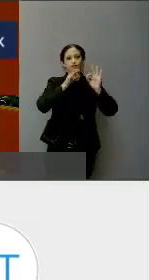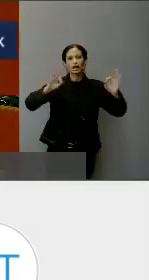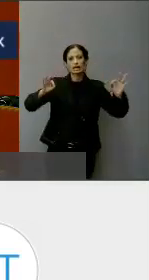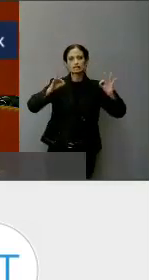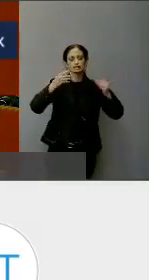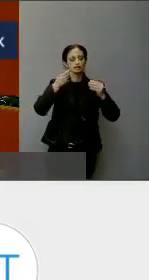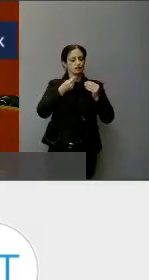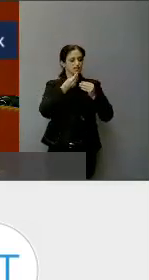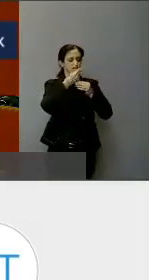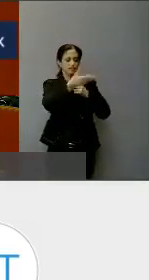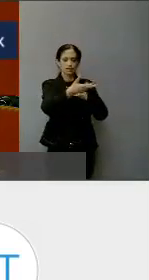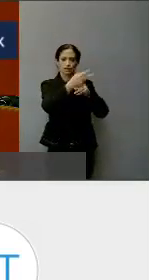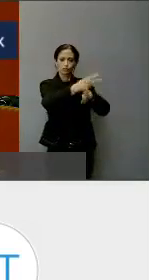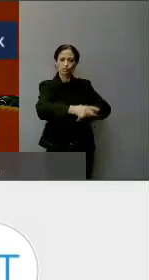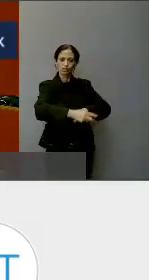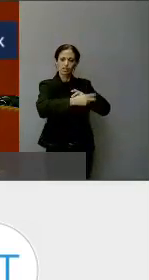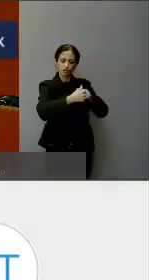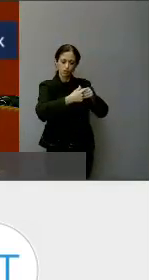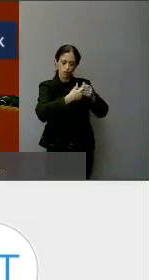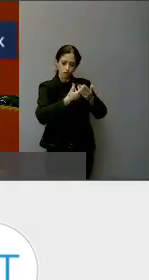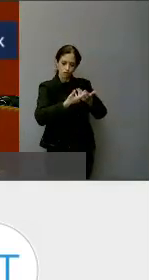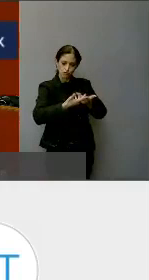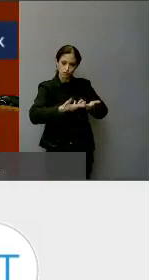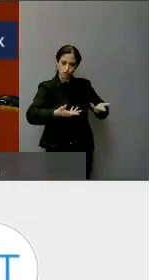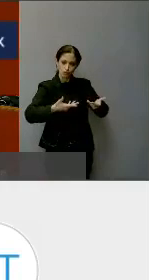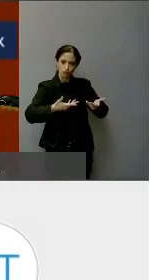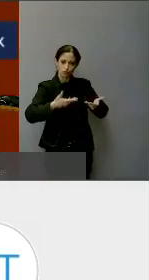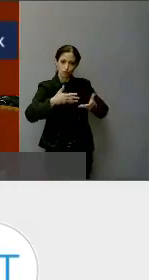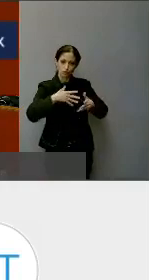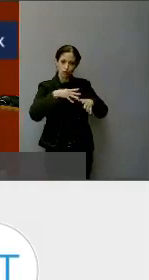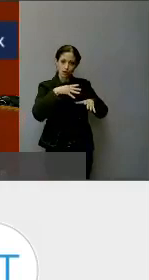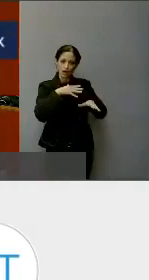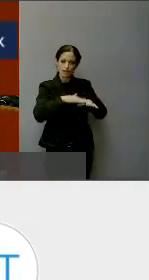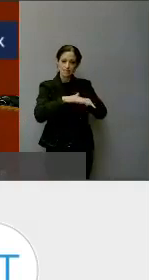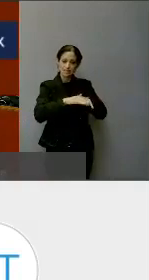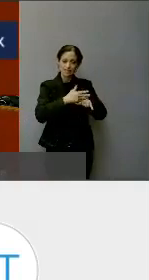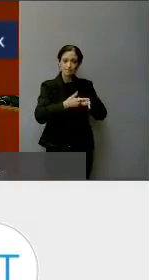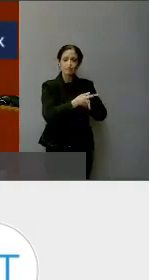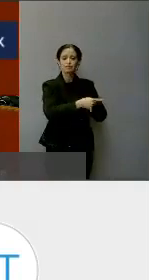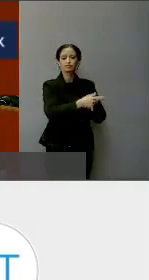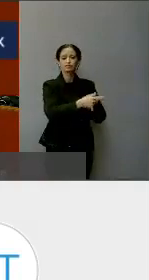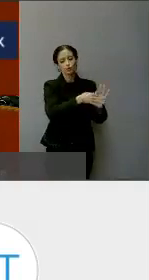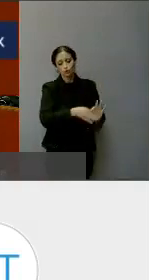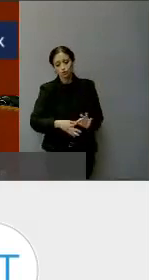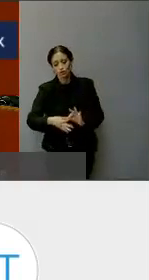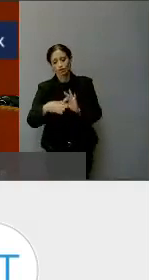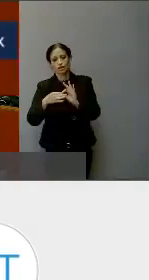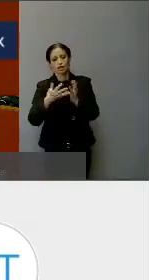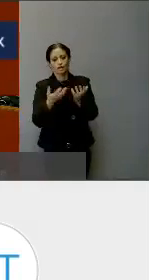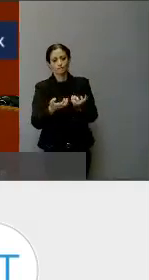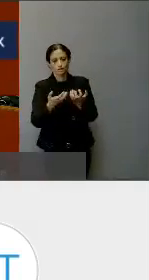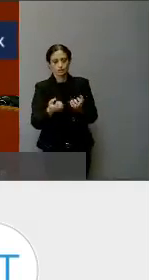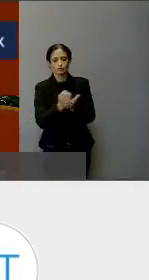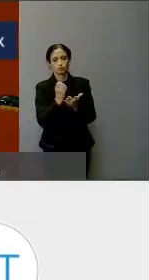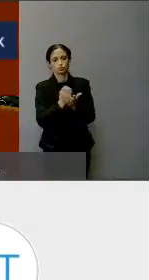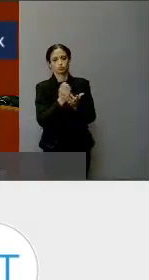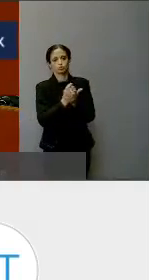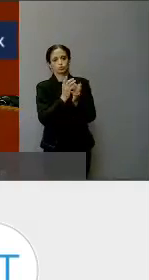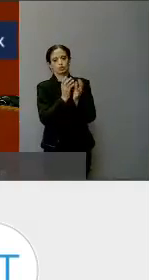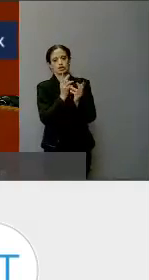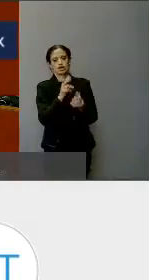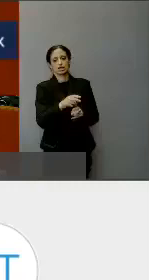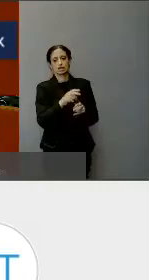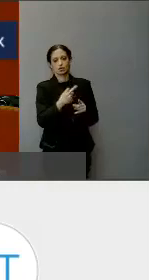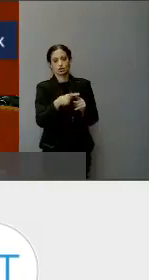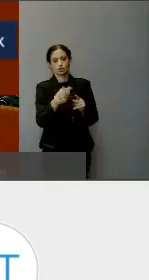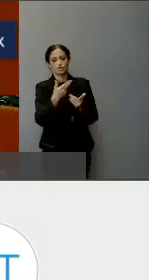destinazione agricola del fondo ha servito con effettiva produzione agricola del fondo servito sono puntualizzazioni che